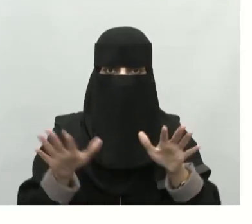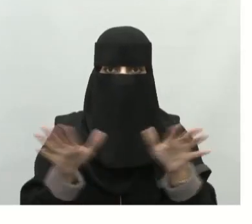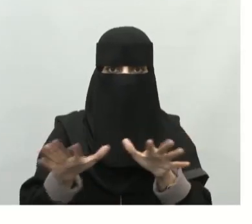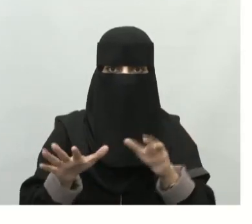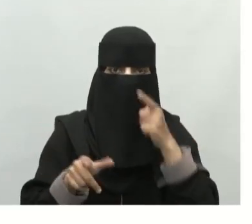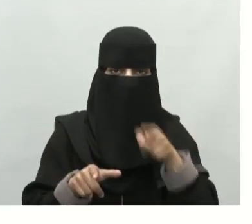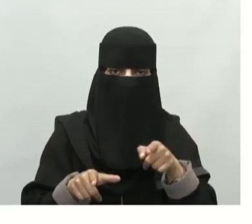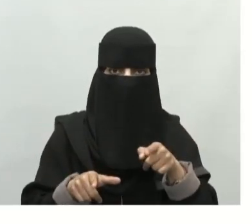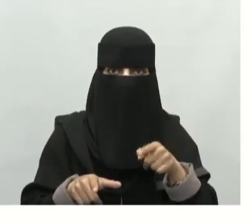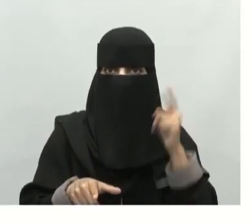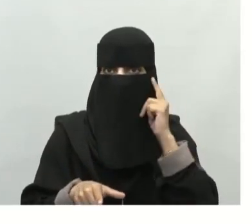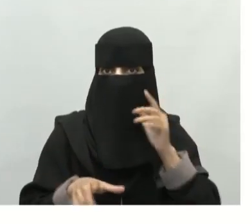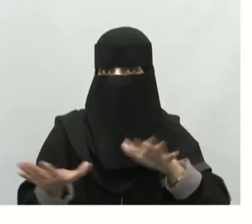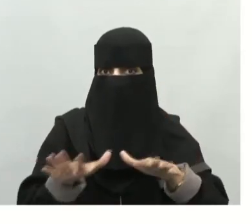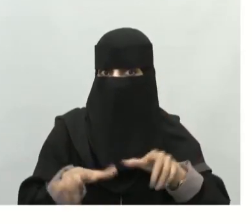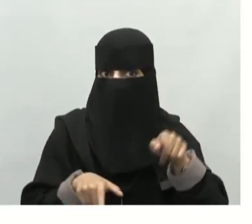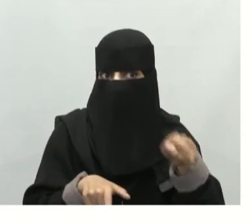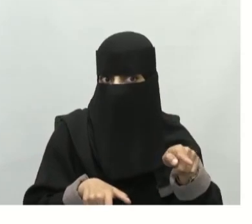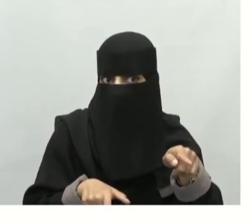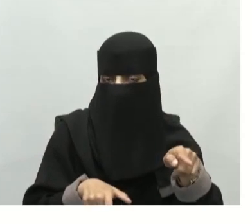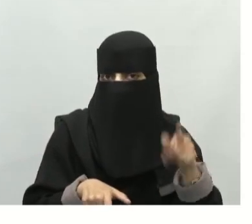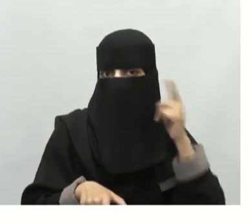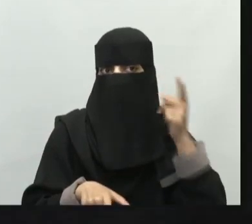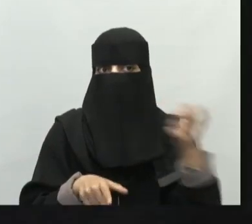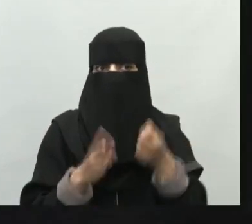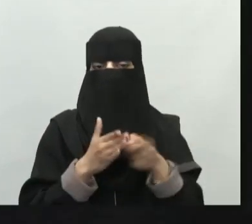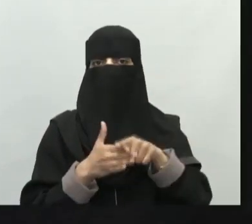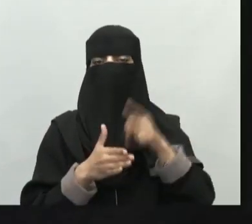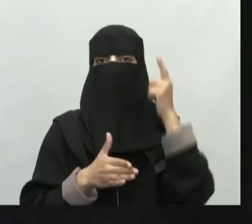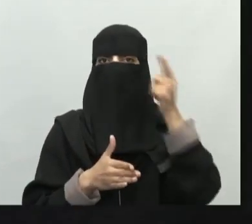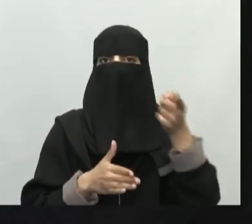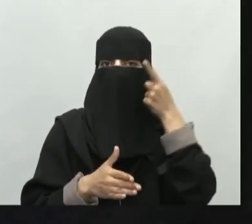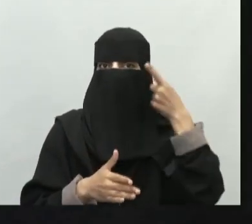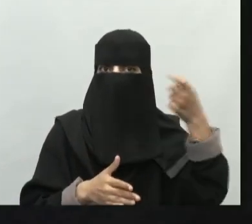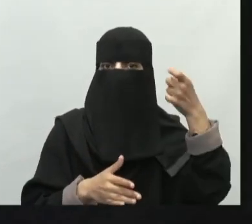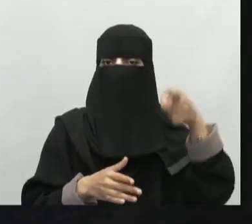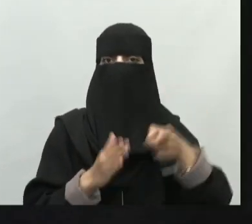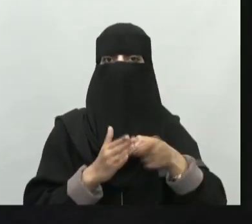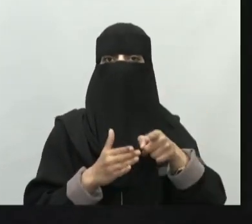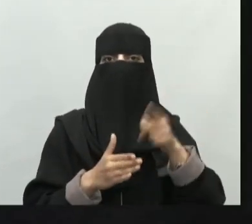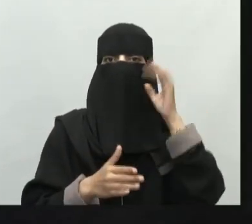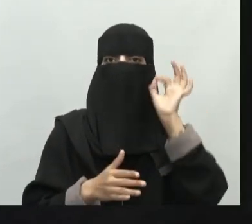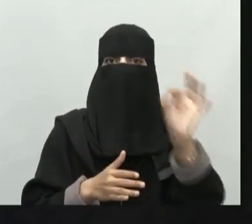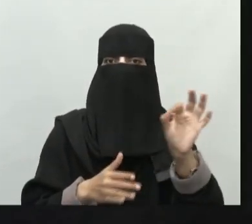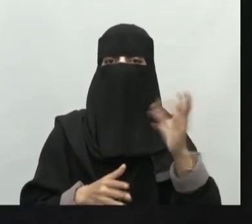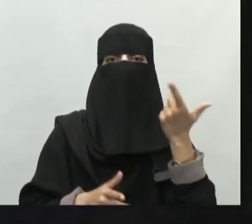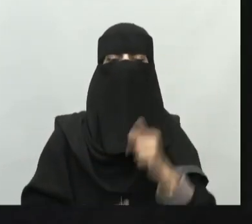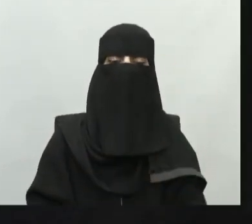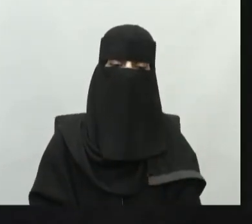الاهتزازات تسمع اهتزازات تصل لها وتفهمها وتعرف وين